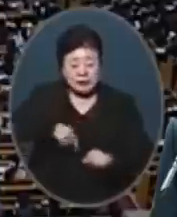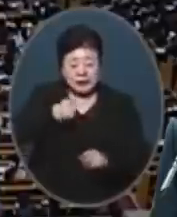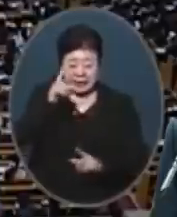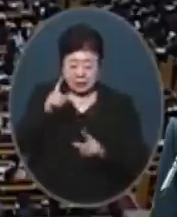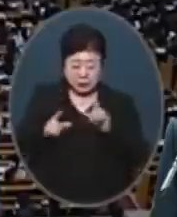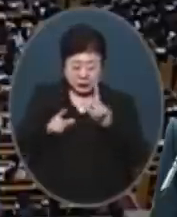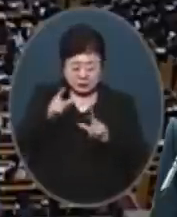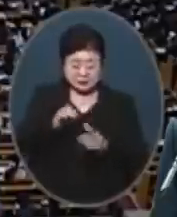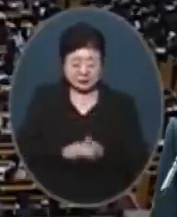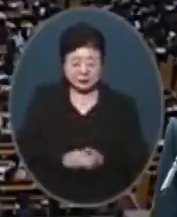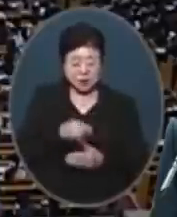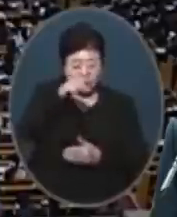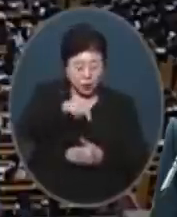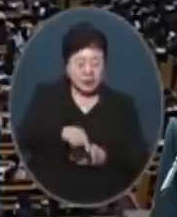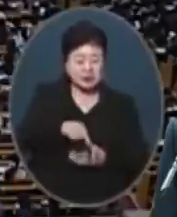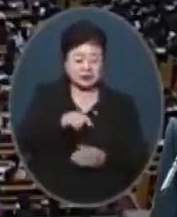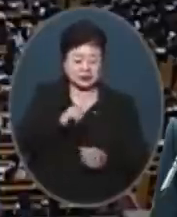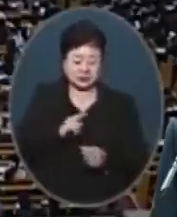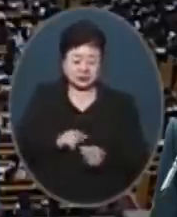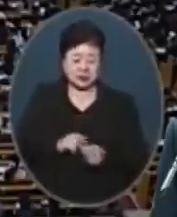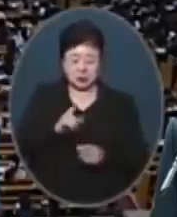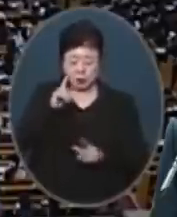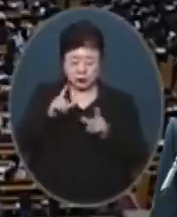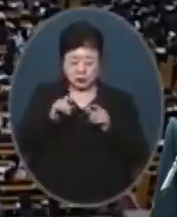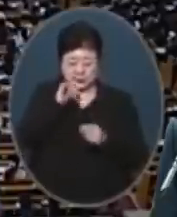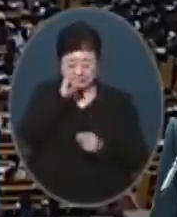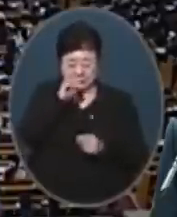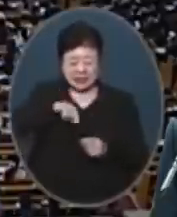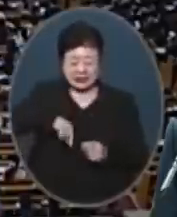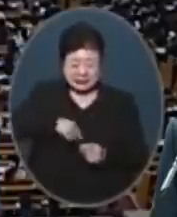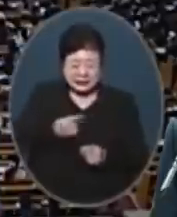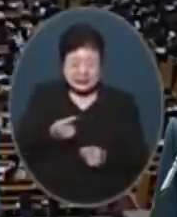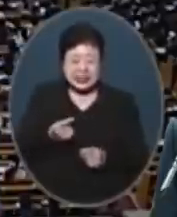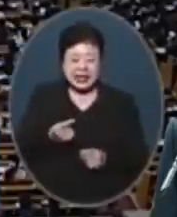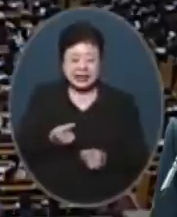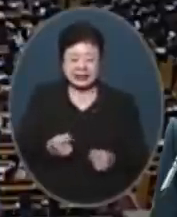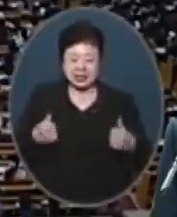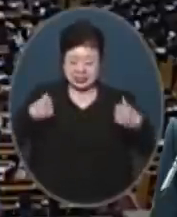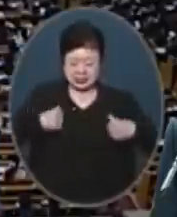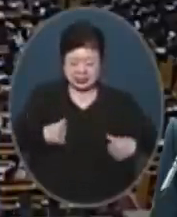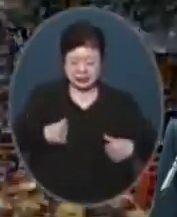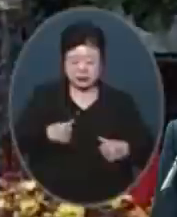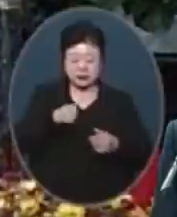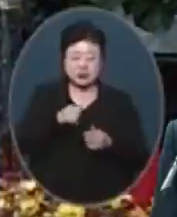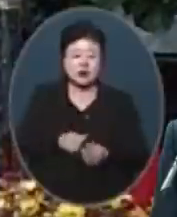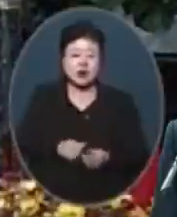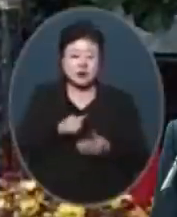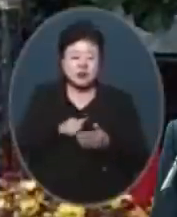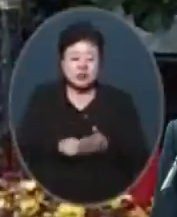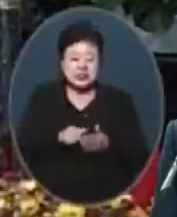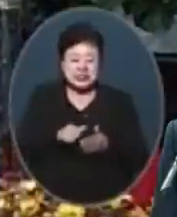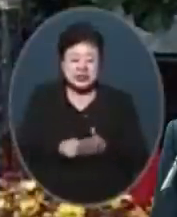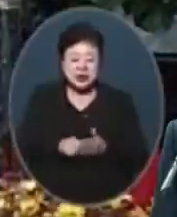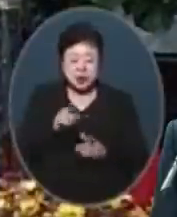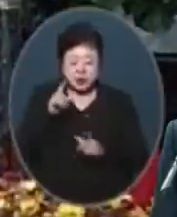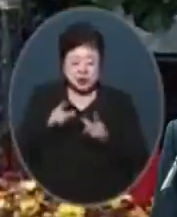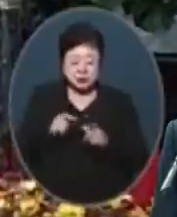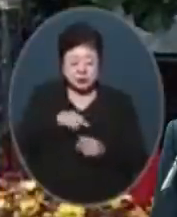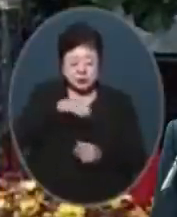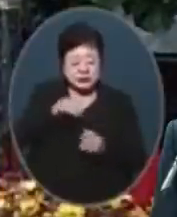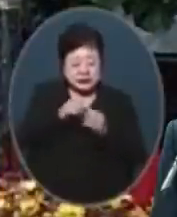자화상은 외적인 자화상이 있습니다. 자기가 덮어쓰고 사는 물질적 자화상은 주위의